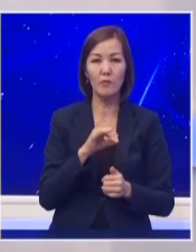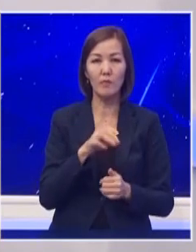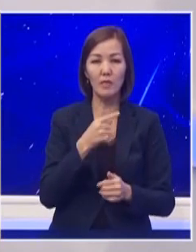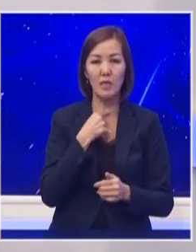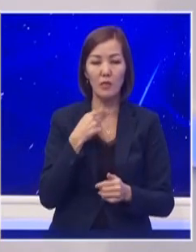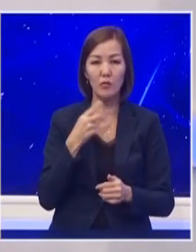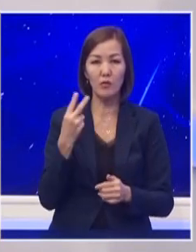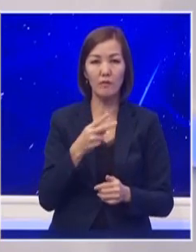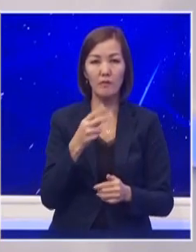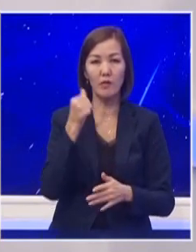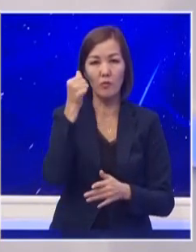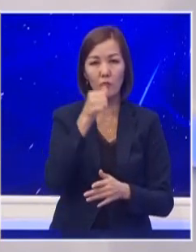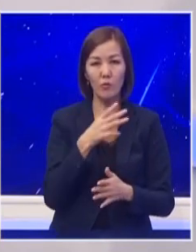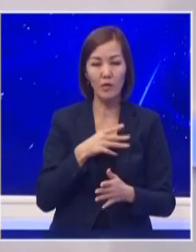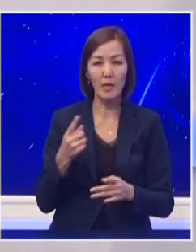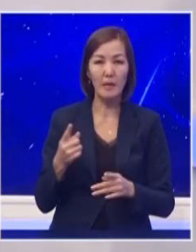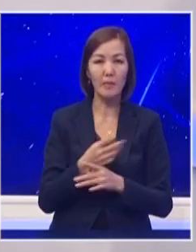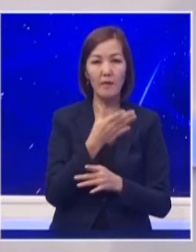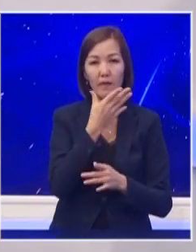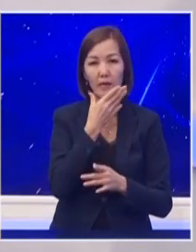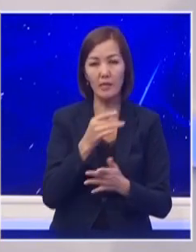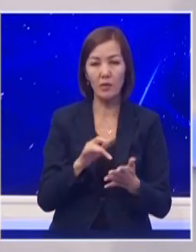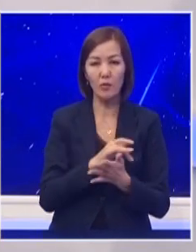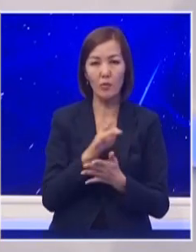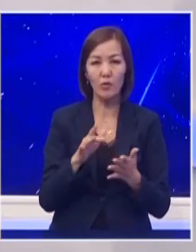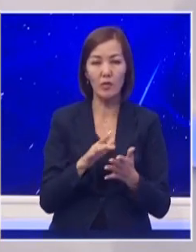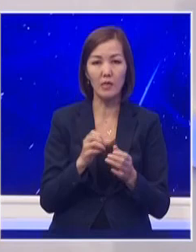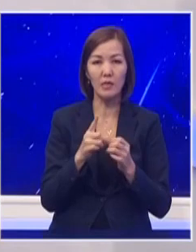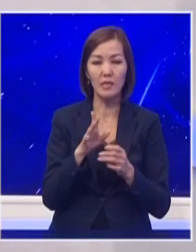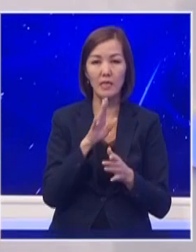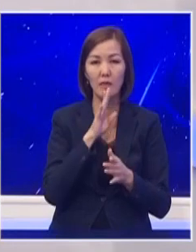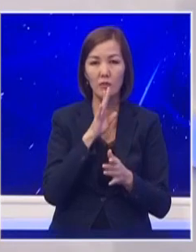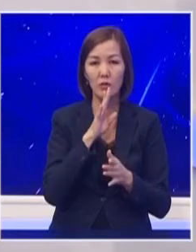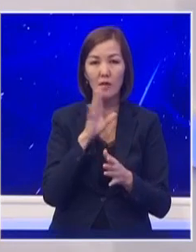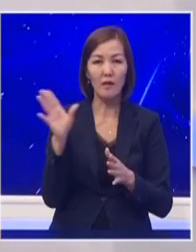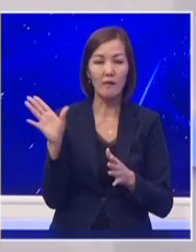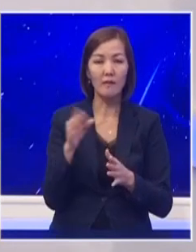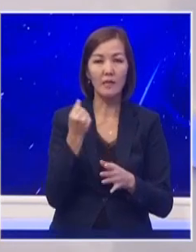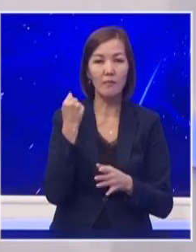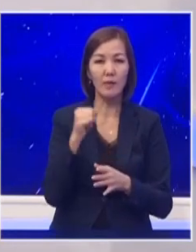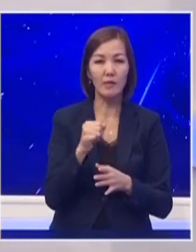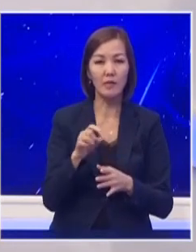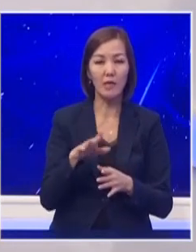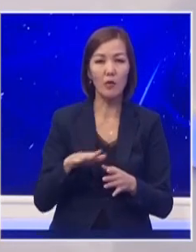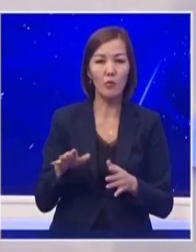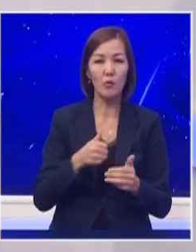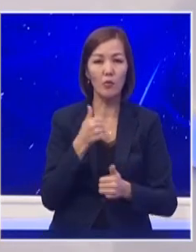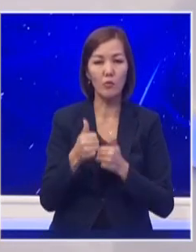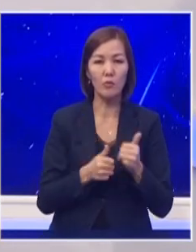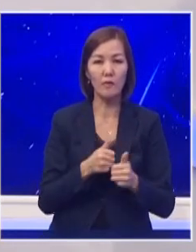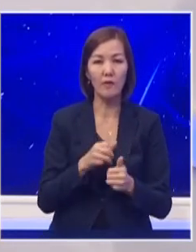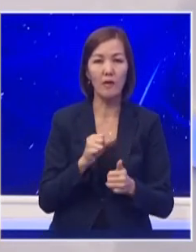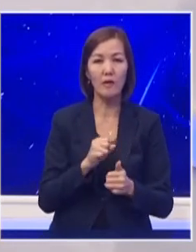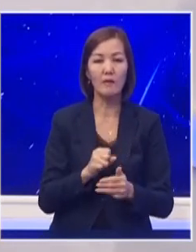Талдыкорган 2022 за звание первой красавицы города боролись 11 девушек все они победительницы районных